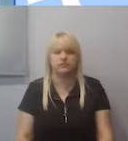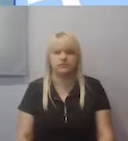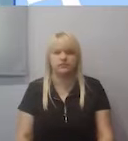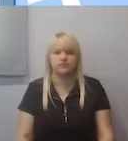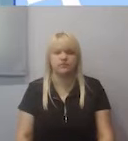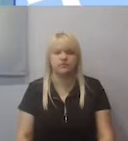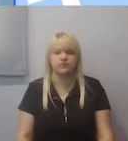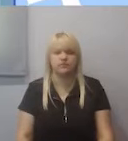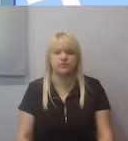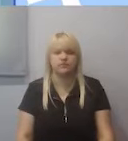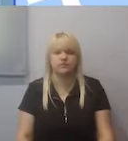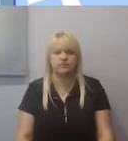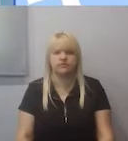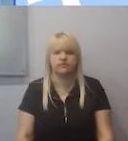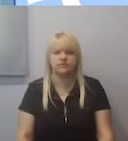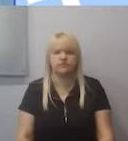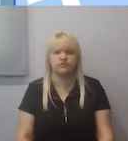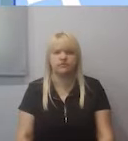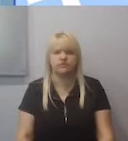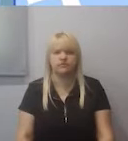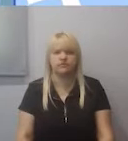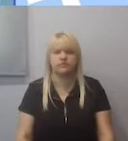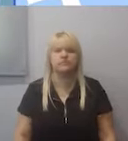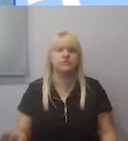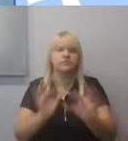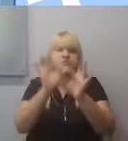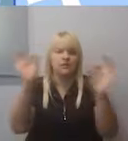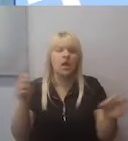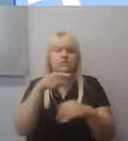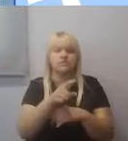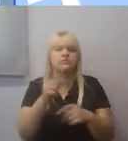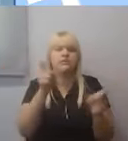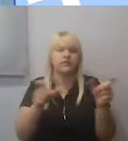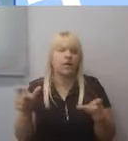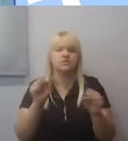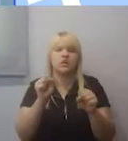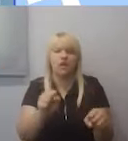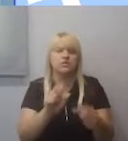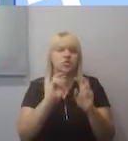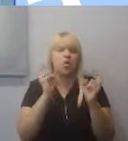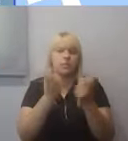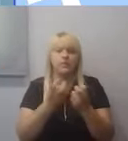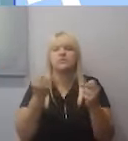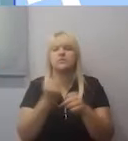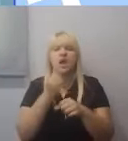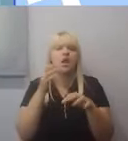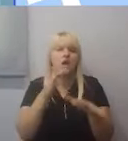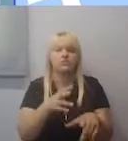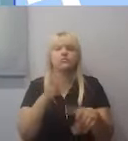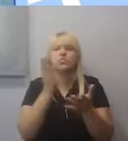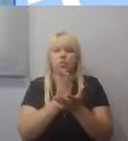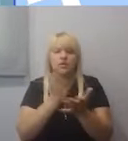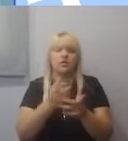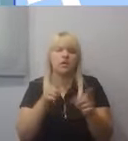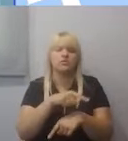zināšā piedī nu jā sākumā tas civilās aizsardzības komisijas darbs un mēs viennozīmīgi par to arī